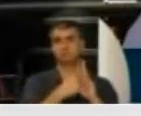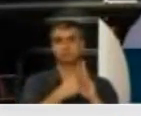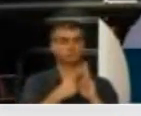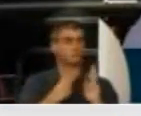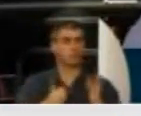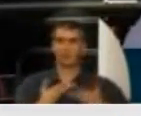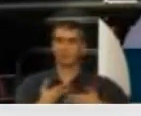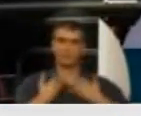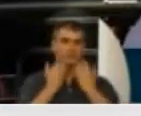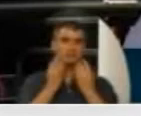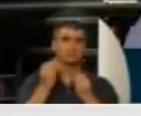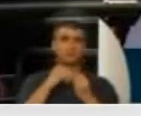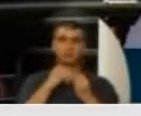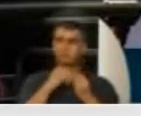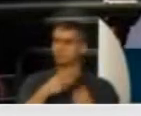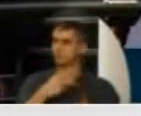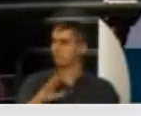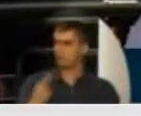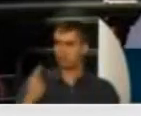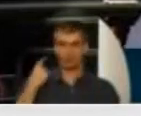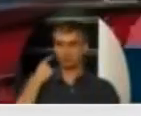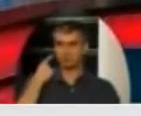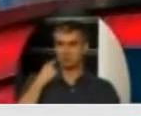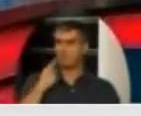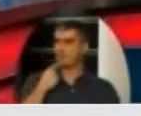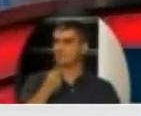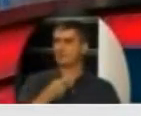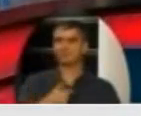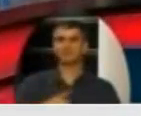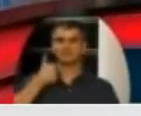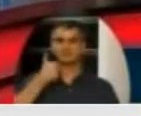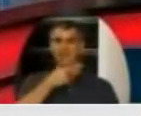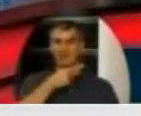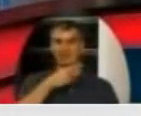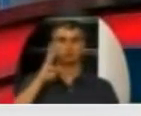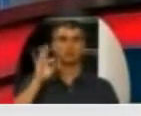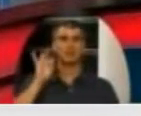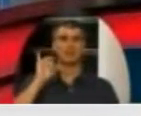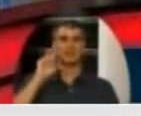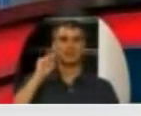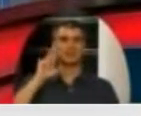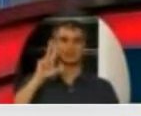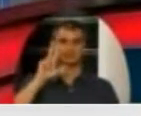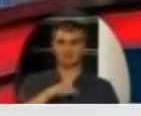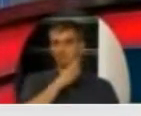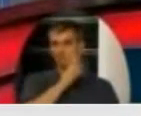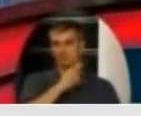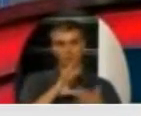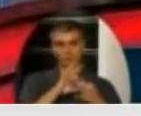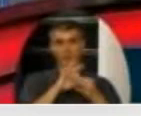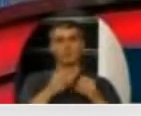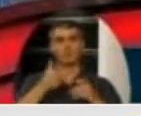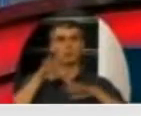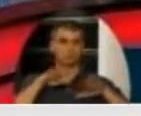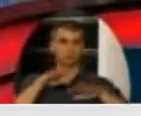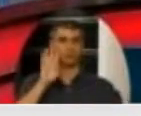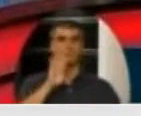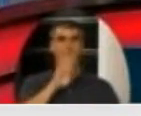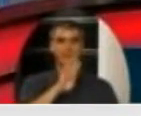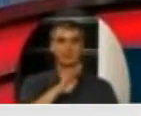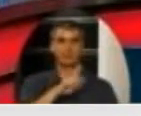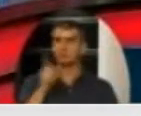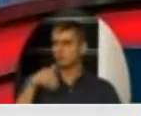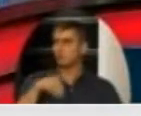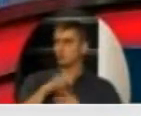לא קיבלתי הסברים נוספים. אז אולי תשמע את הדברים שאומר השר שטייניץ, וגם הוא בסוד העניינים, וגם הוא מקורב לראש הממשלה בנימין נתניהו. הוא